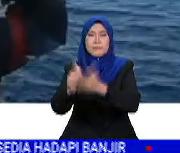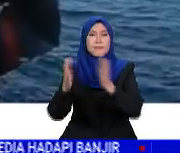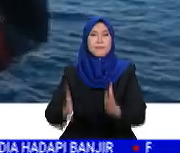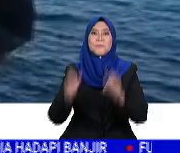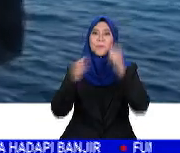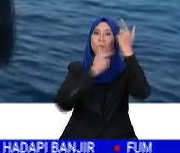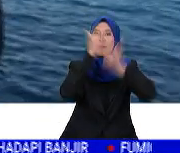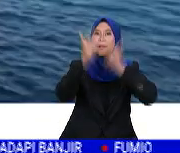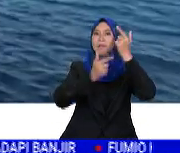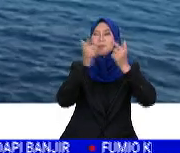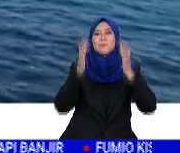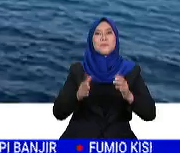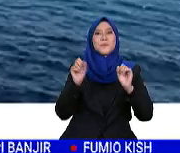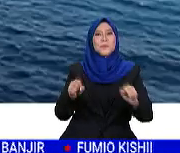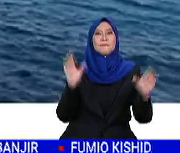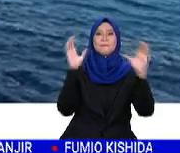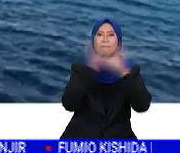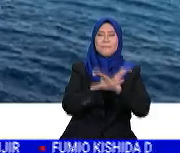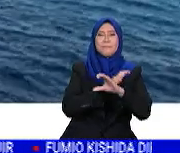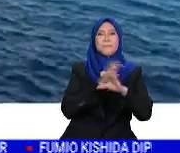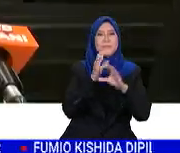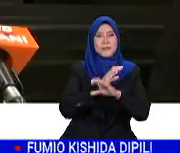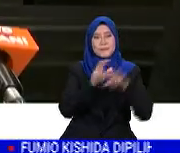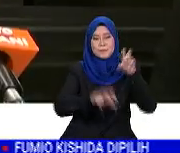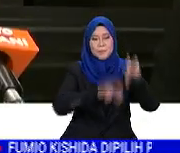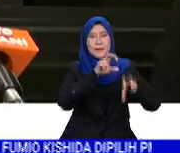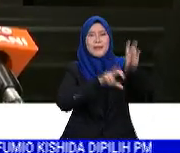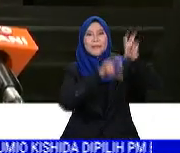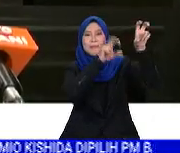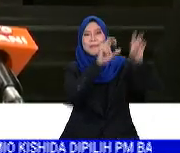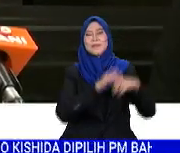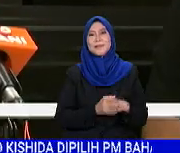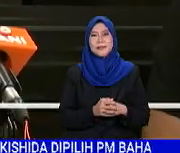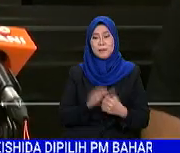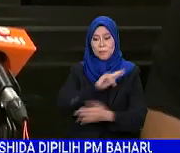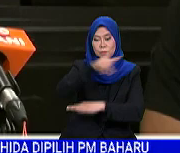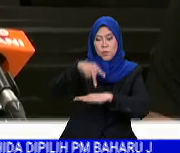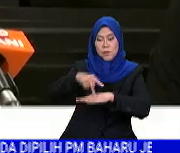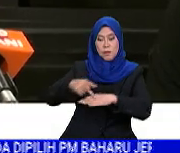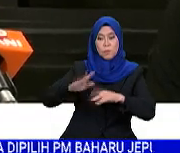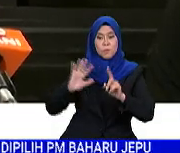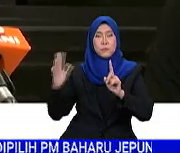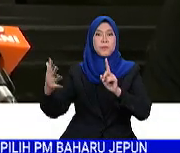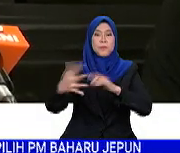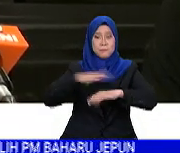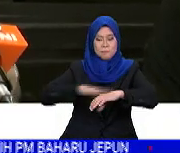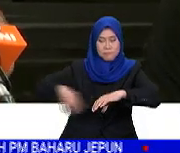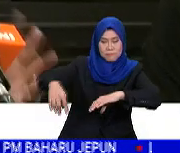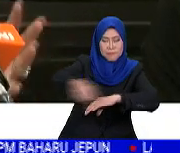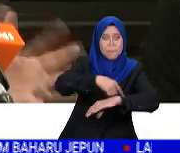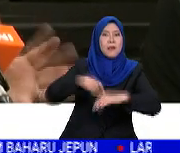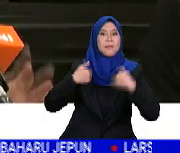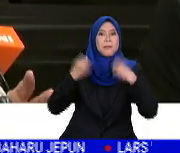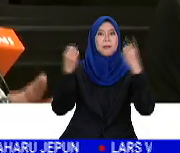membolehkan pelancong menyelesaikan cabaran pendakian ini. Sekeliling pulau ni batu banyak. Jadi kita duk fikir ni, lain